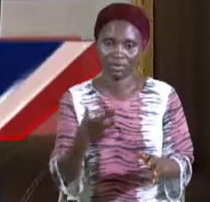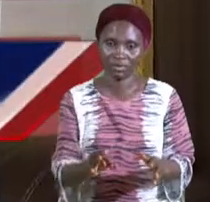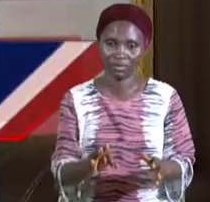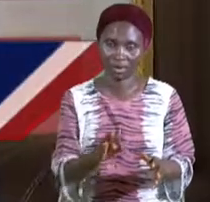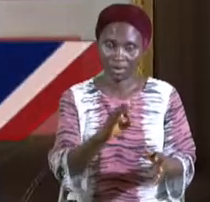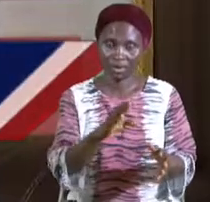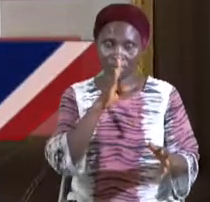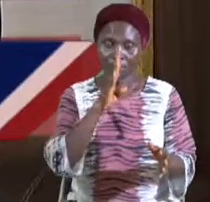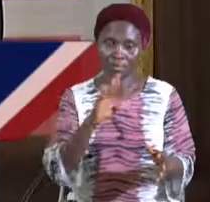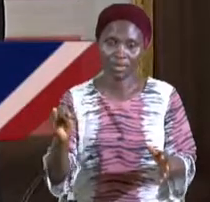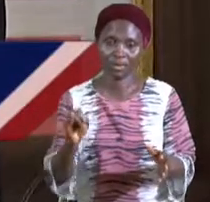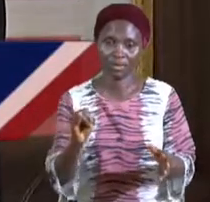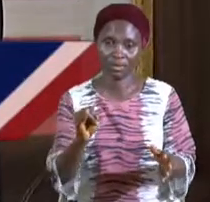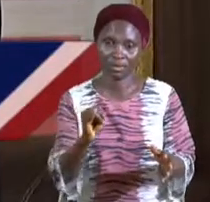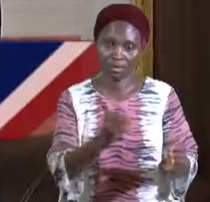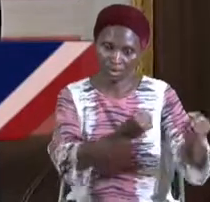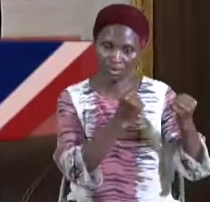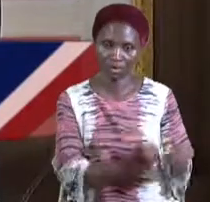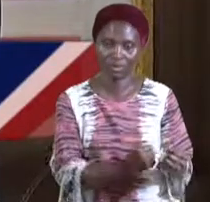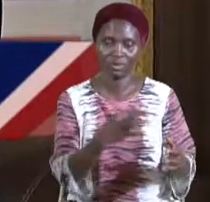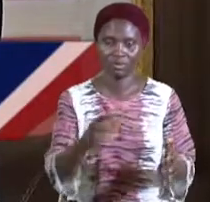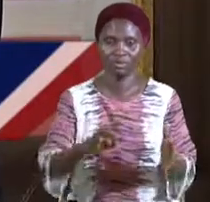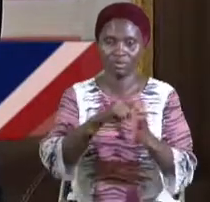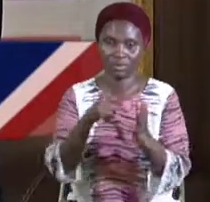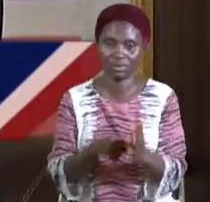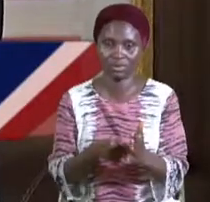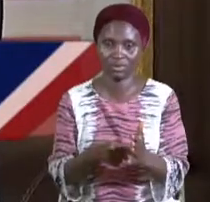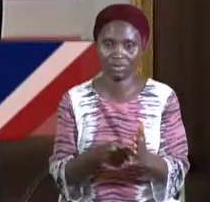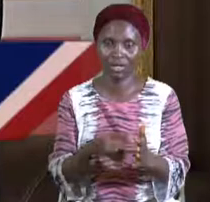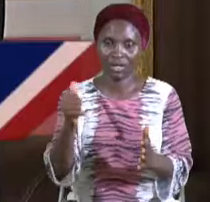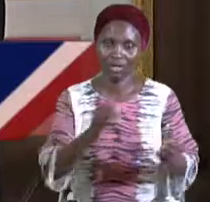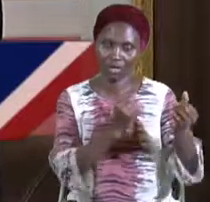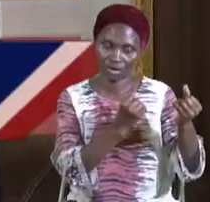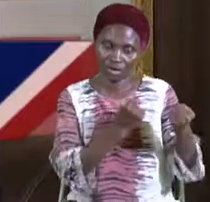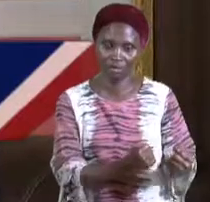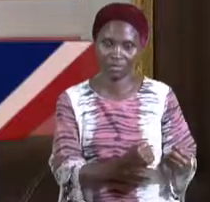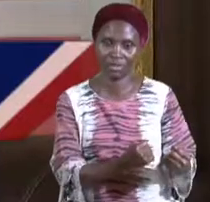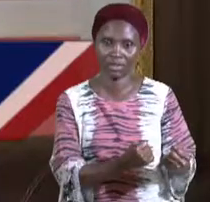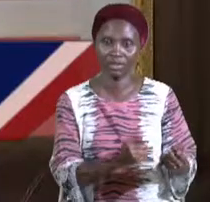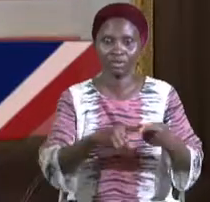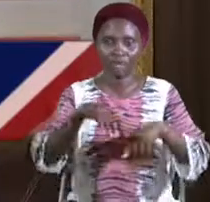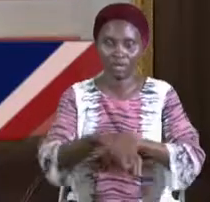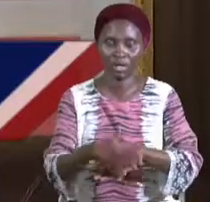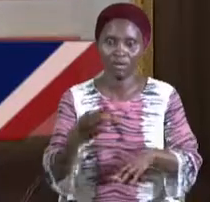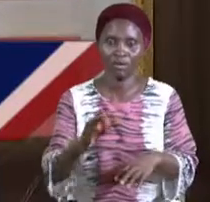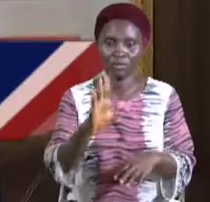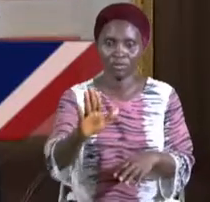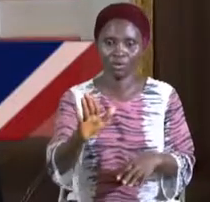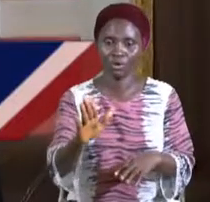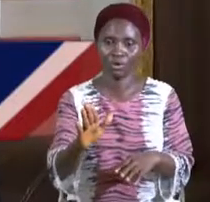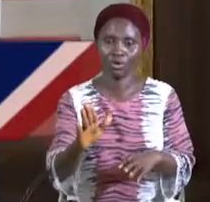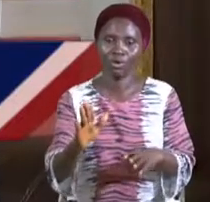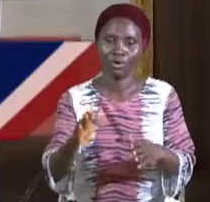suis confiant ce soir pour ta seconde touche. Je suis confiant ce soir pour ton miracle répété. Je suis persuadé ce soir qu'il